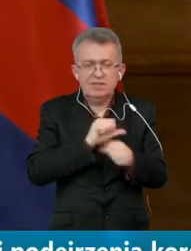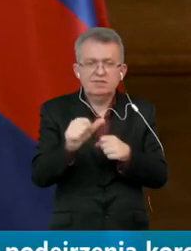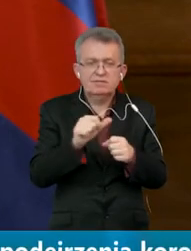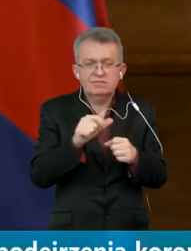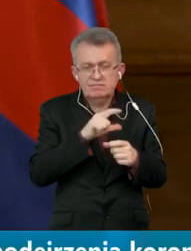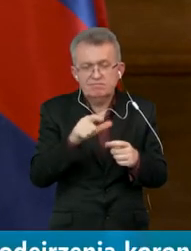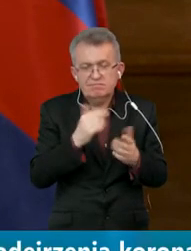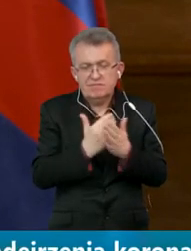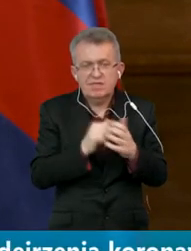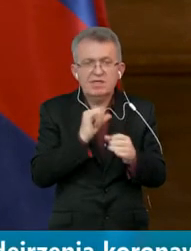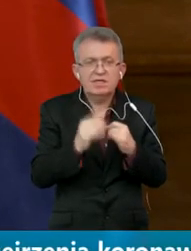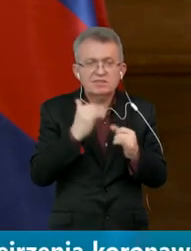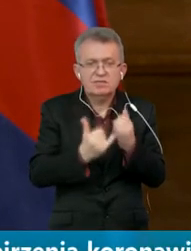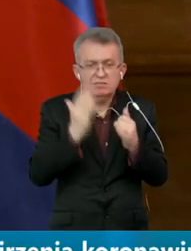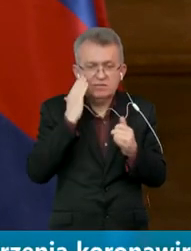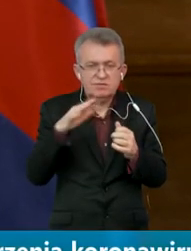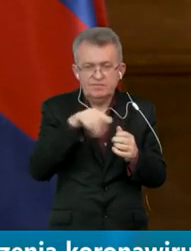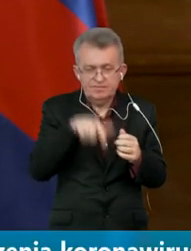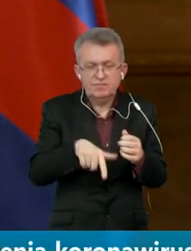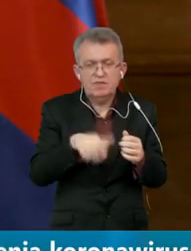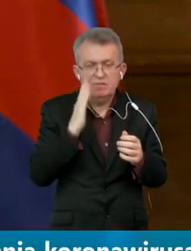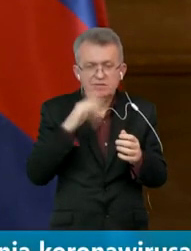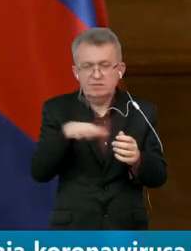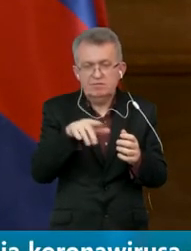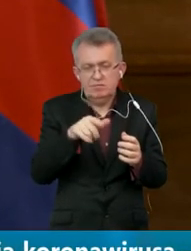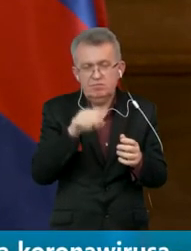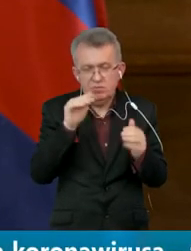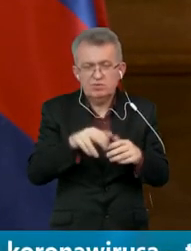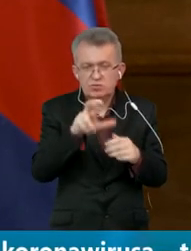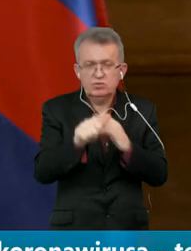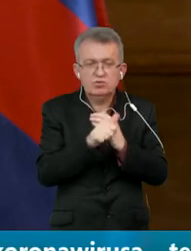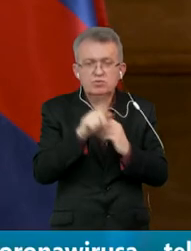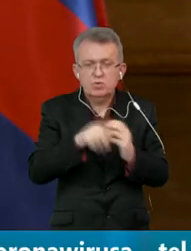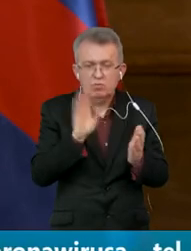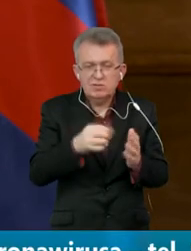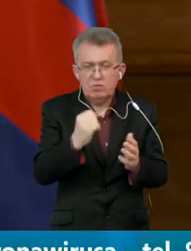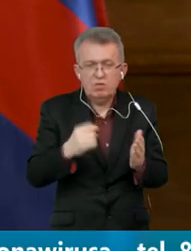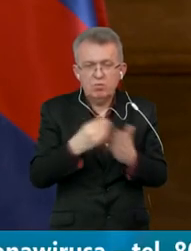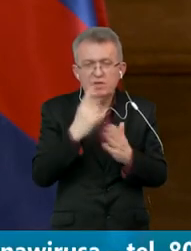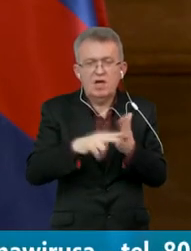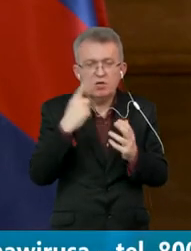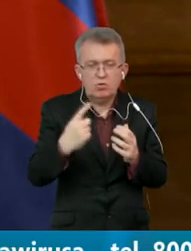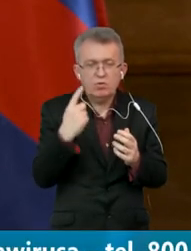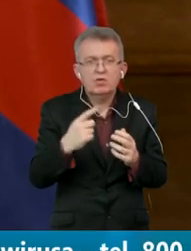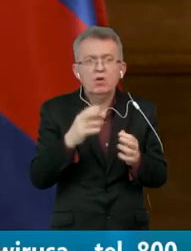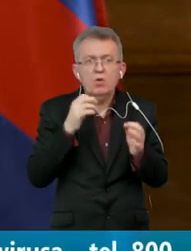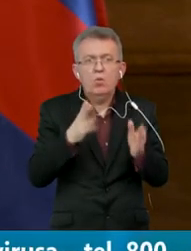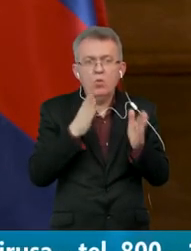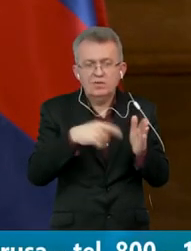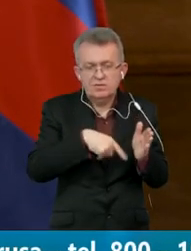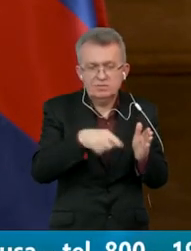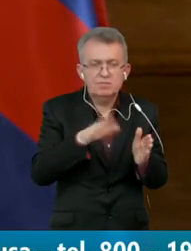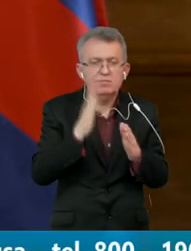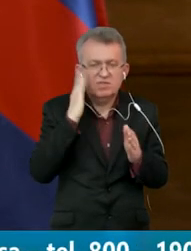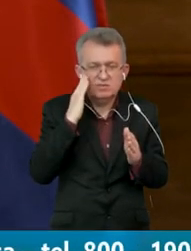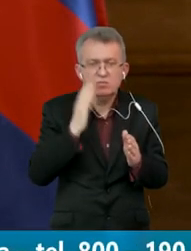takie zasady określamy. Jeśli Pani jest mieszkanką strefy płatnego parkowania, może Pani za 360 zł nabyć abonament na cały rok i wówczas przy ulicy, przy której Pani